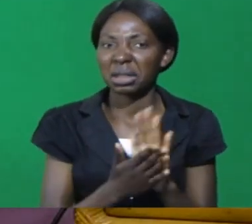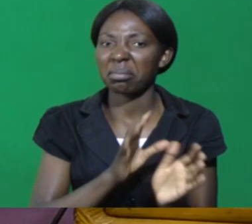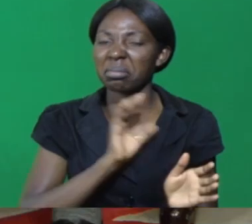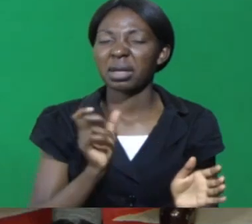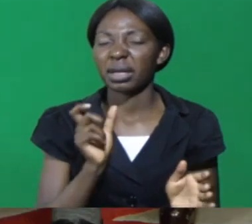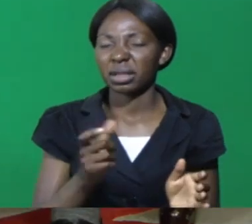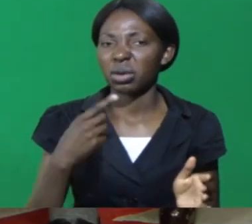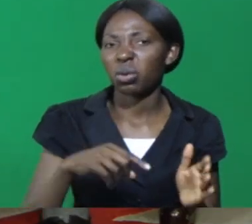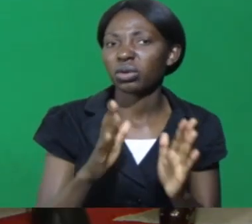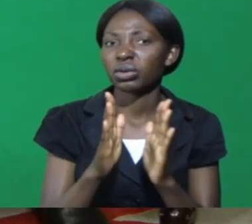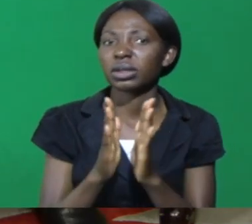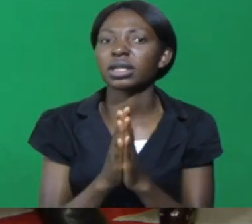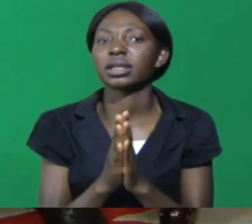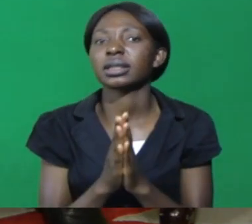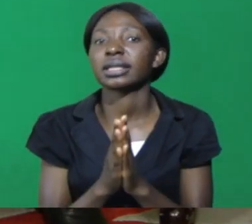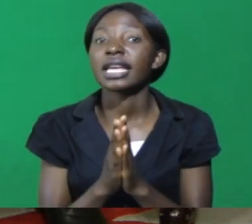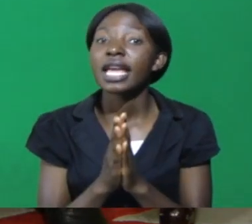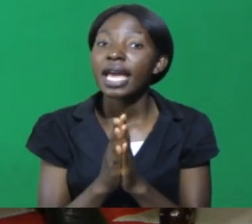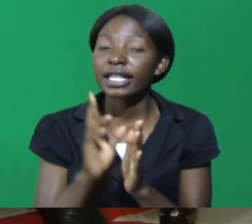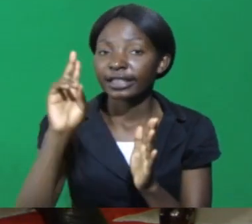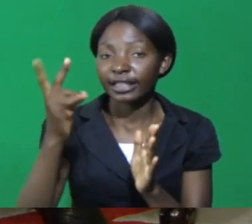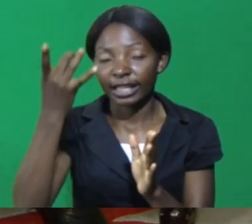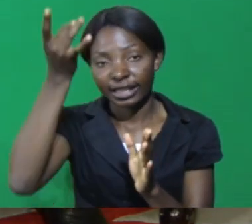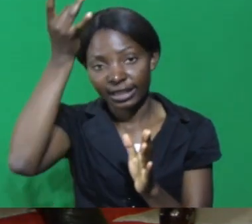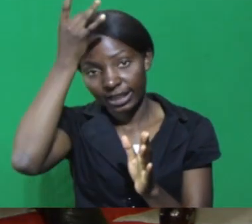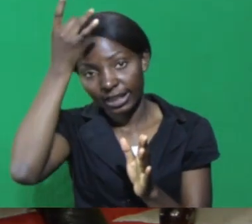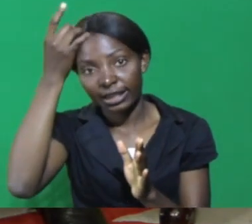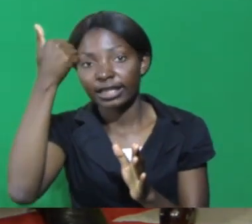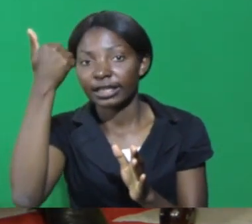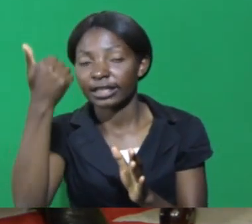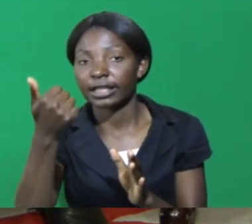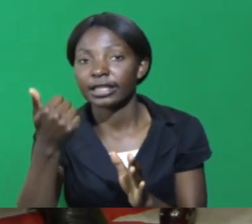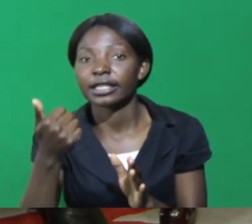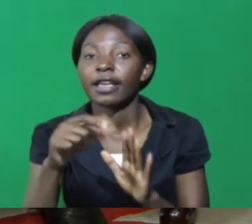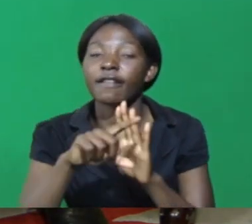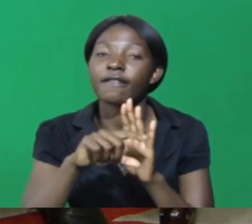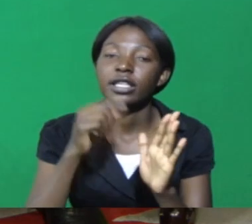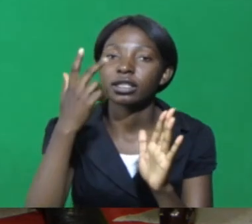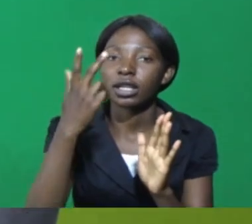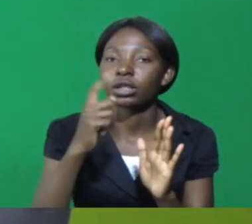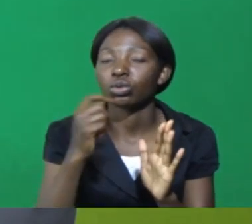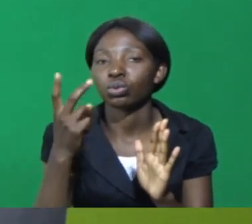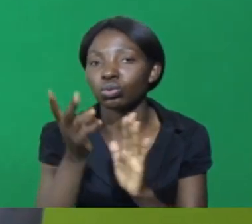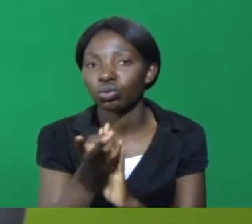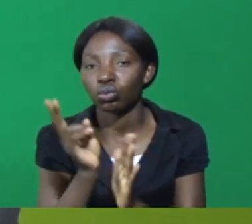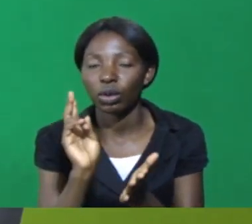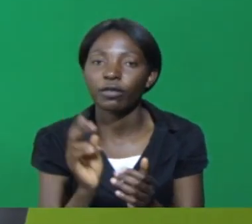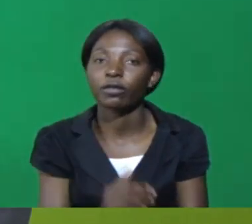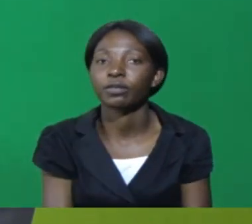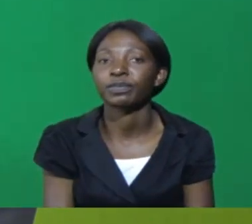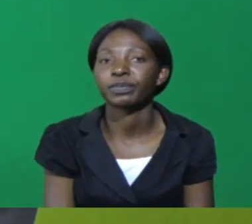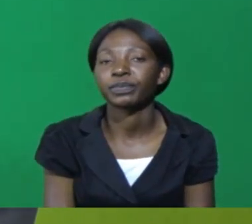kakamboitika kuOld Testament kuna 2 Kings chapter 6 verengai kubva verse 8 kusvika pa12. Madzimambo